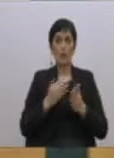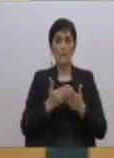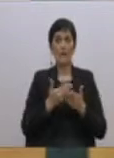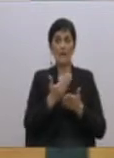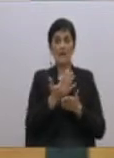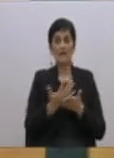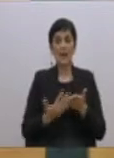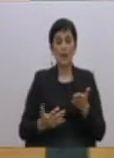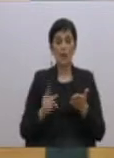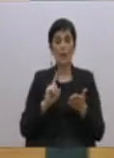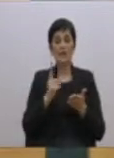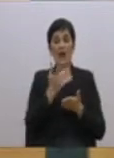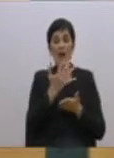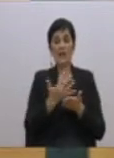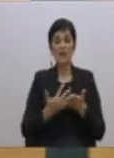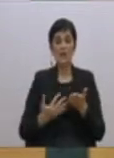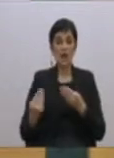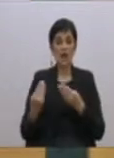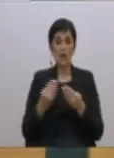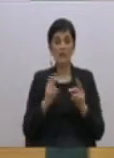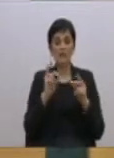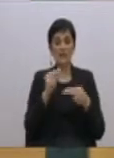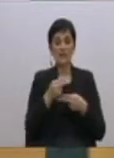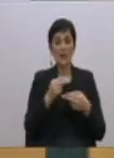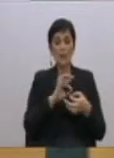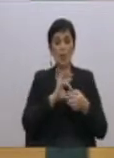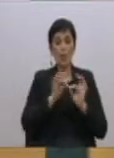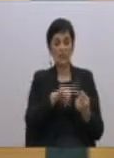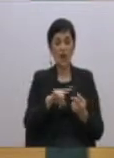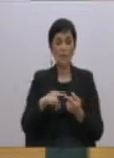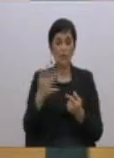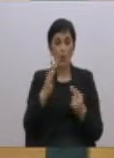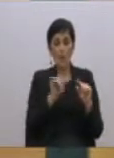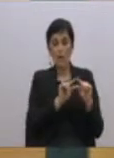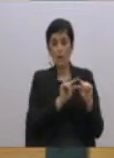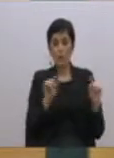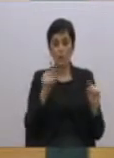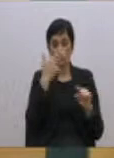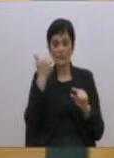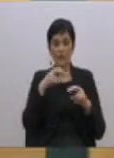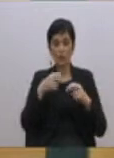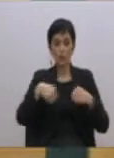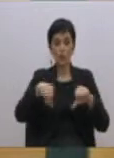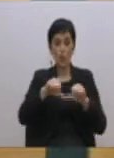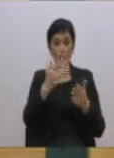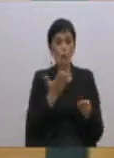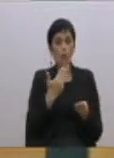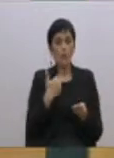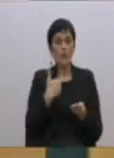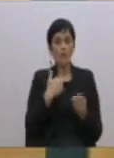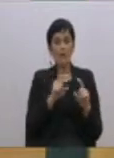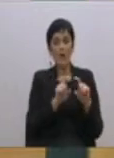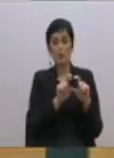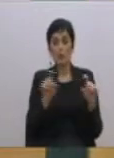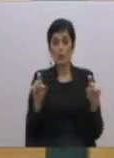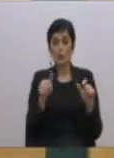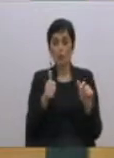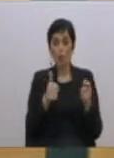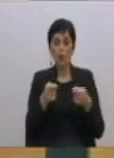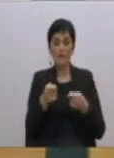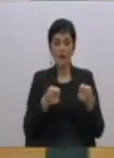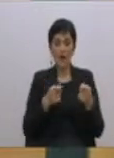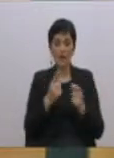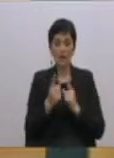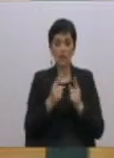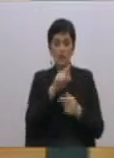recomandații Bi, recomandații Bi, Gaitsa, Tematura, Congratul Sakit, Tanaka și Rebit, Sis Comisiei, Sis recomandații Gatsemului de Cioin, Romiro Gorua, Regulze, Tarnișul